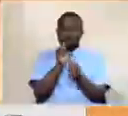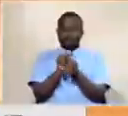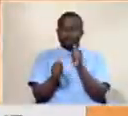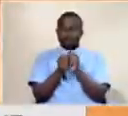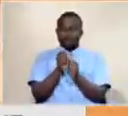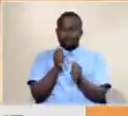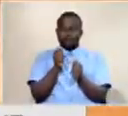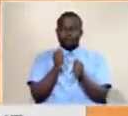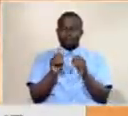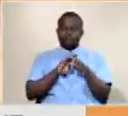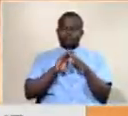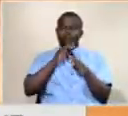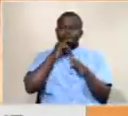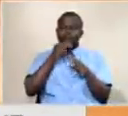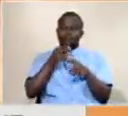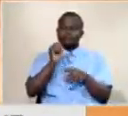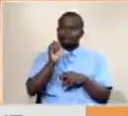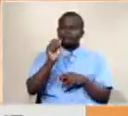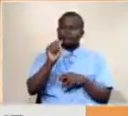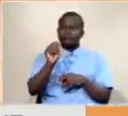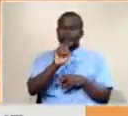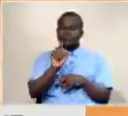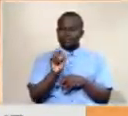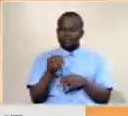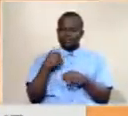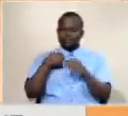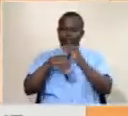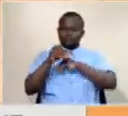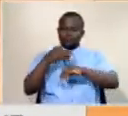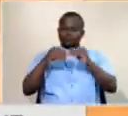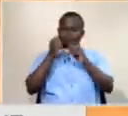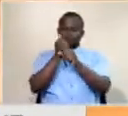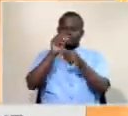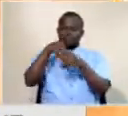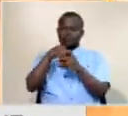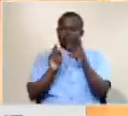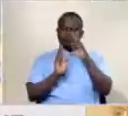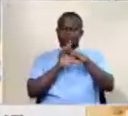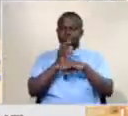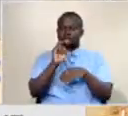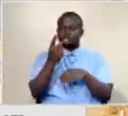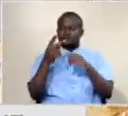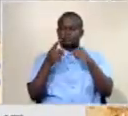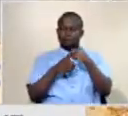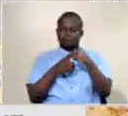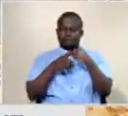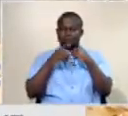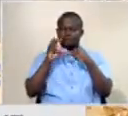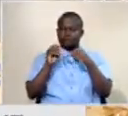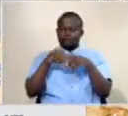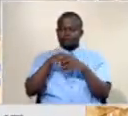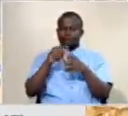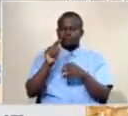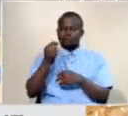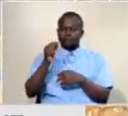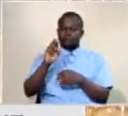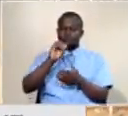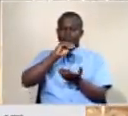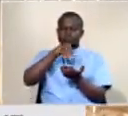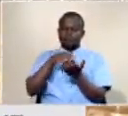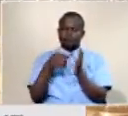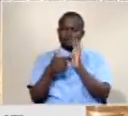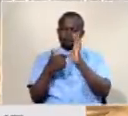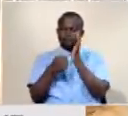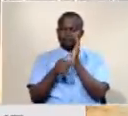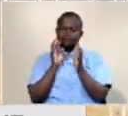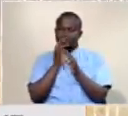zirasenyuka umushoramari Manzi Frank ufite inzu y'ubucuruzi ikorerwamo n'abantu basaga 160 muri Kicukiro Centre yagaragaje